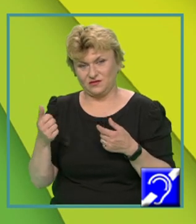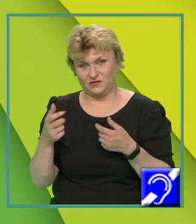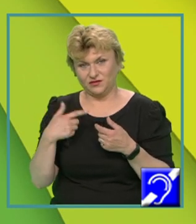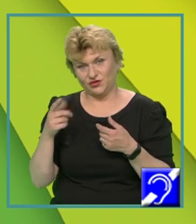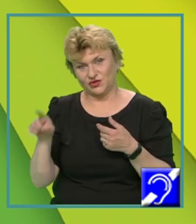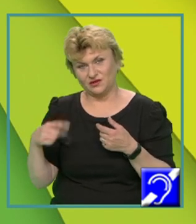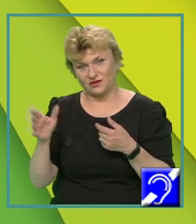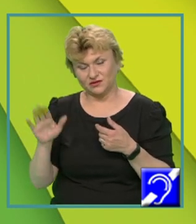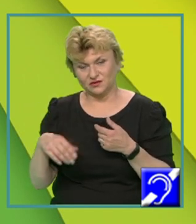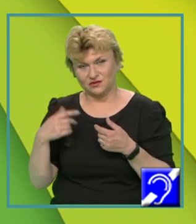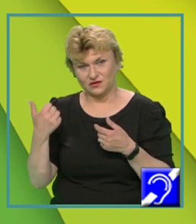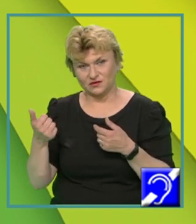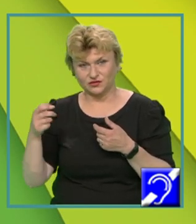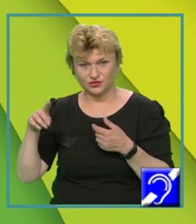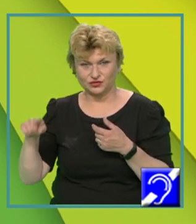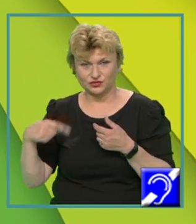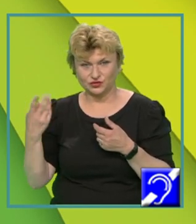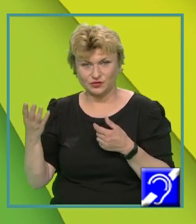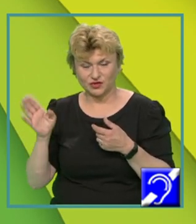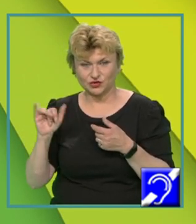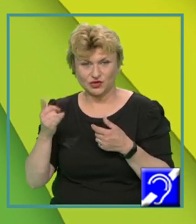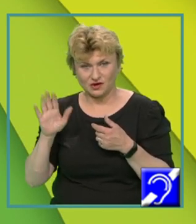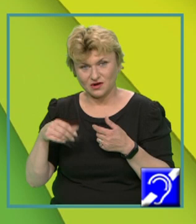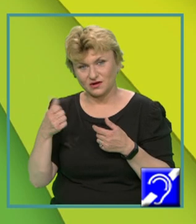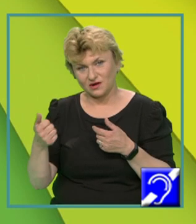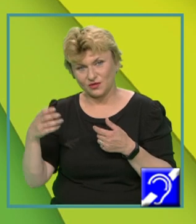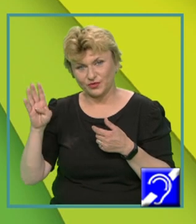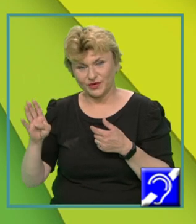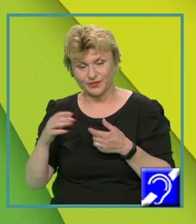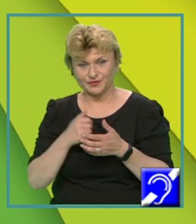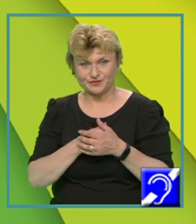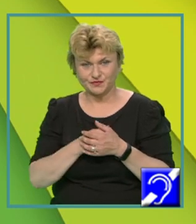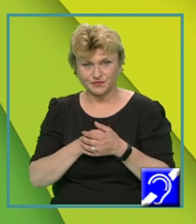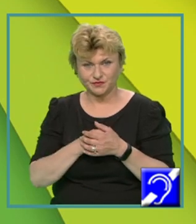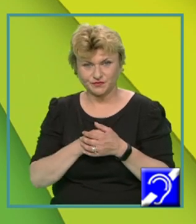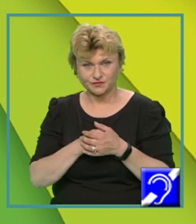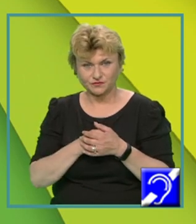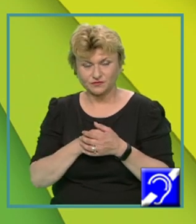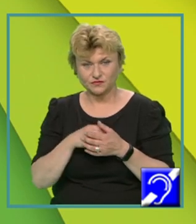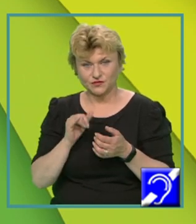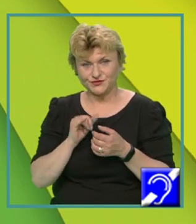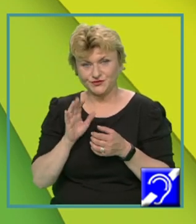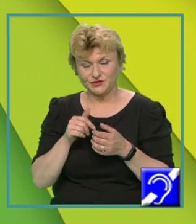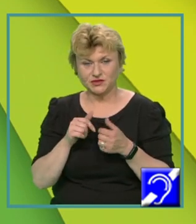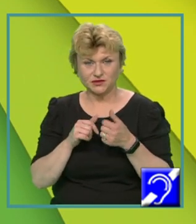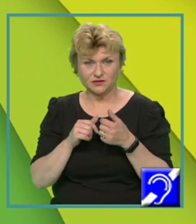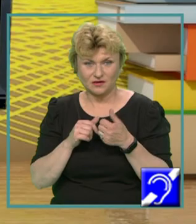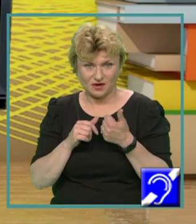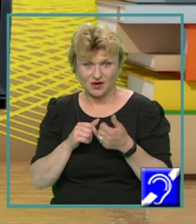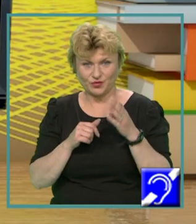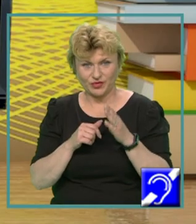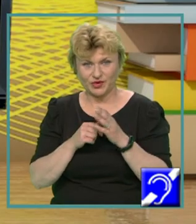deci are și A, are și B, deci este AB. Cine n-are aglutinogene este zero, cine are este AB.